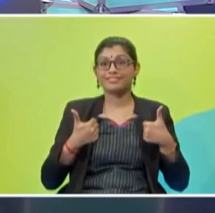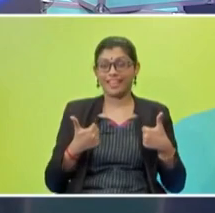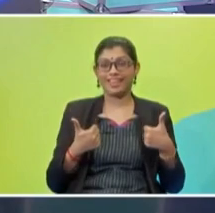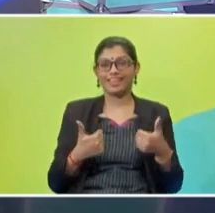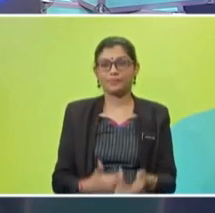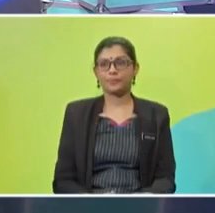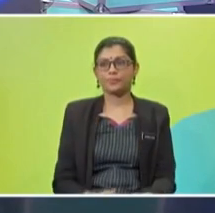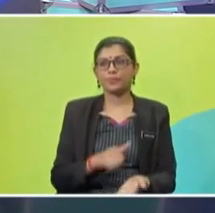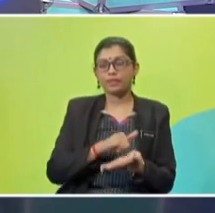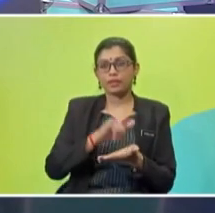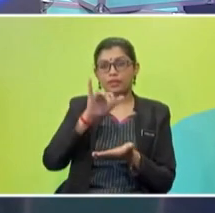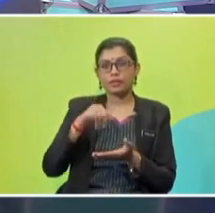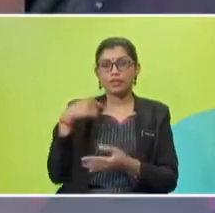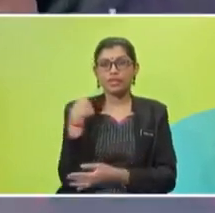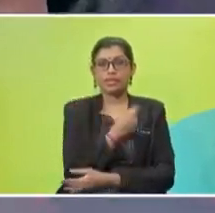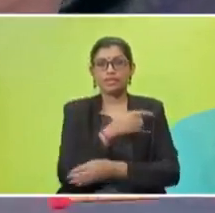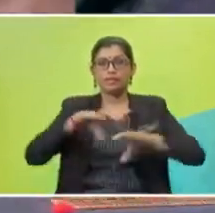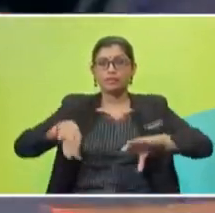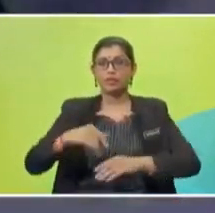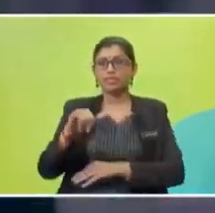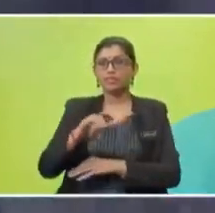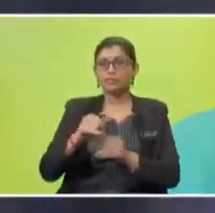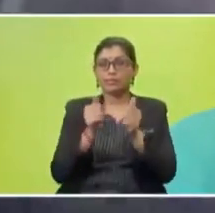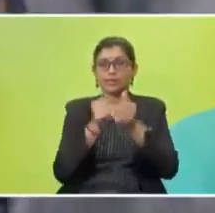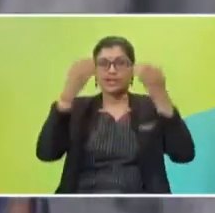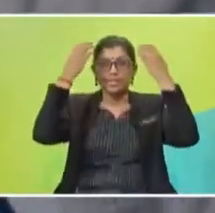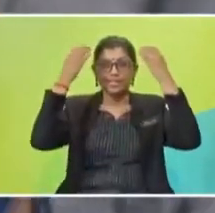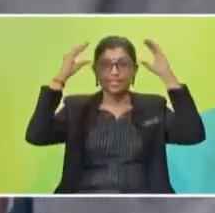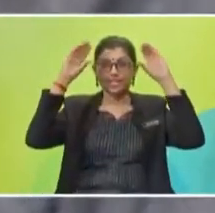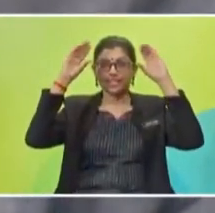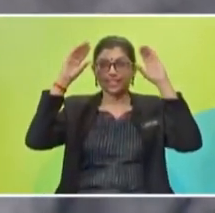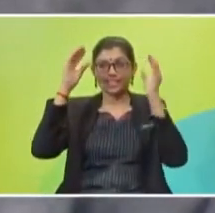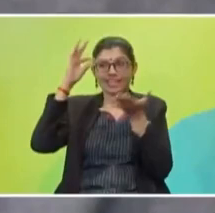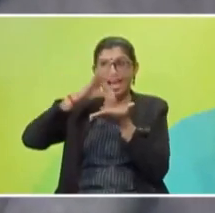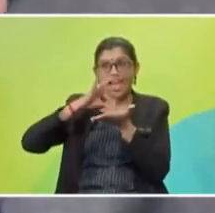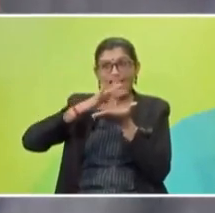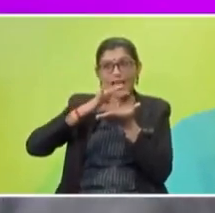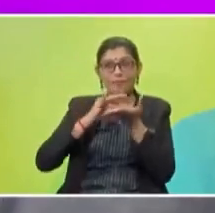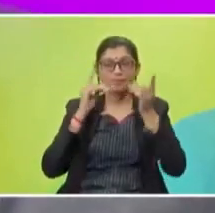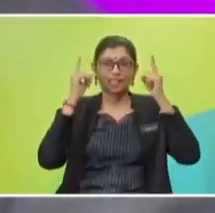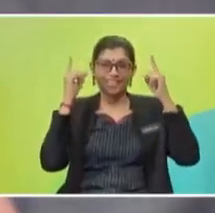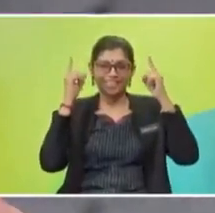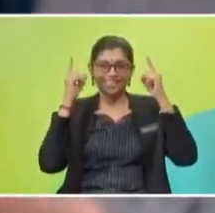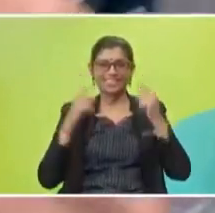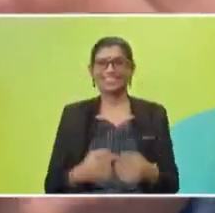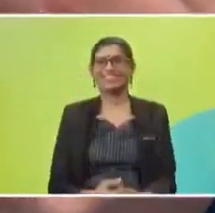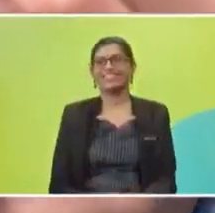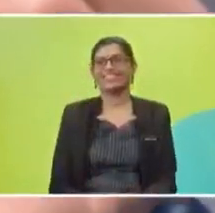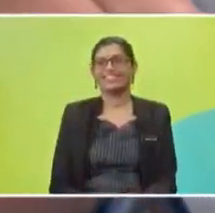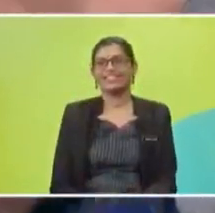coba bisa cek gu Shi da Oki inilah Dia ayam Evan Haha